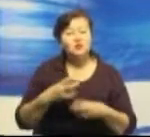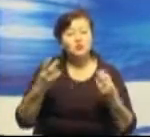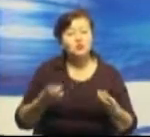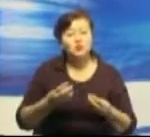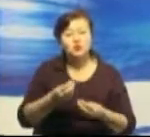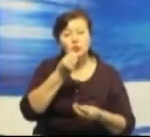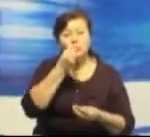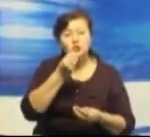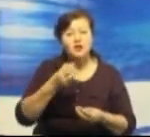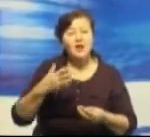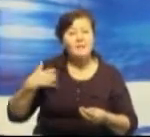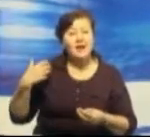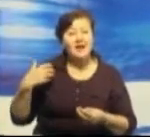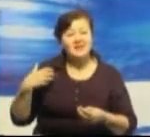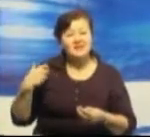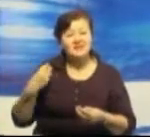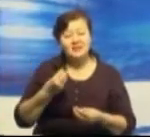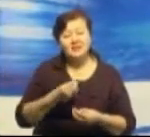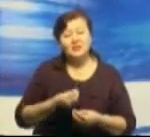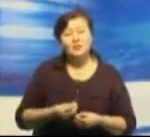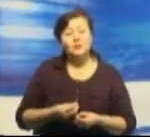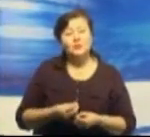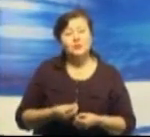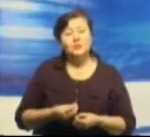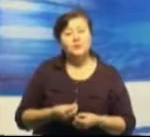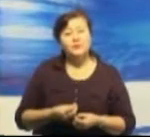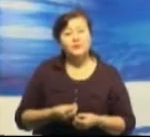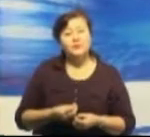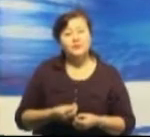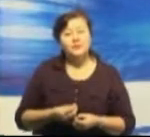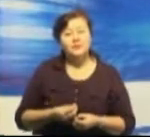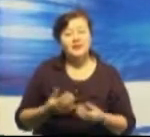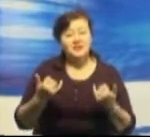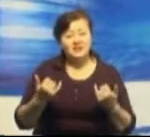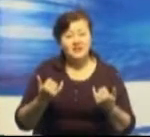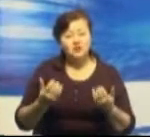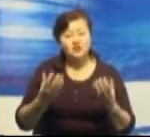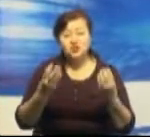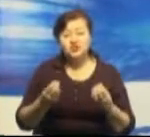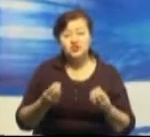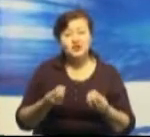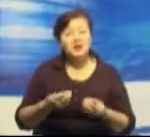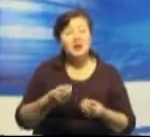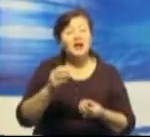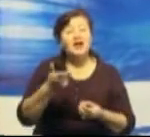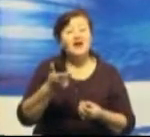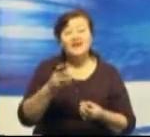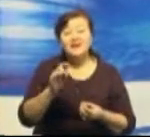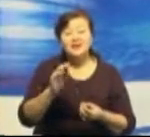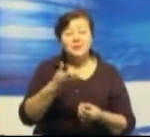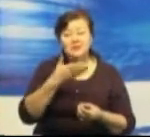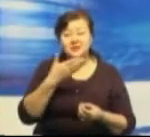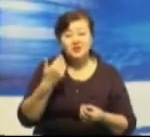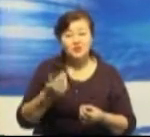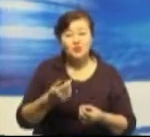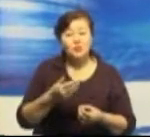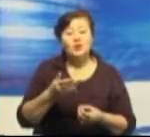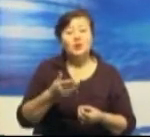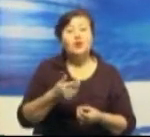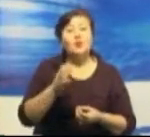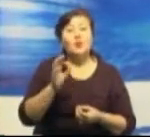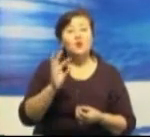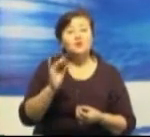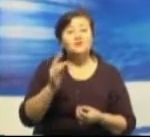насыщенными витамином С. На данный момент случаев гриппа не зарегистрировано. ОРВИ у нас единичные случаи